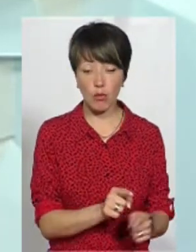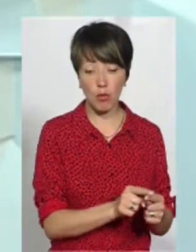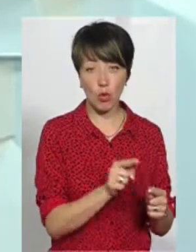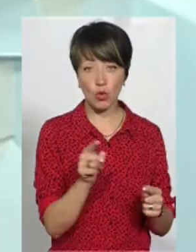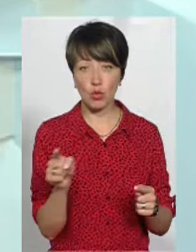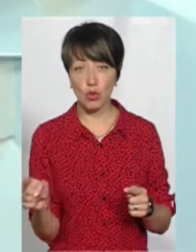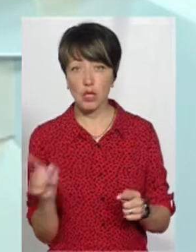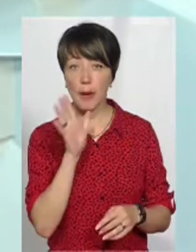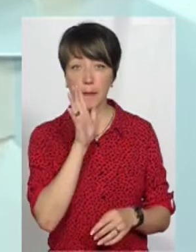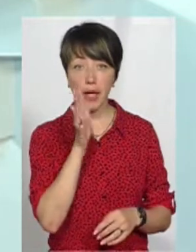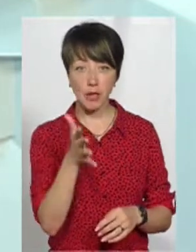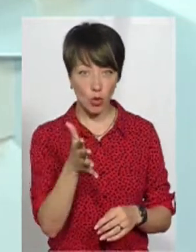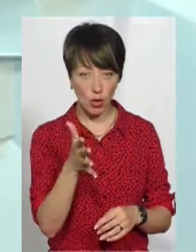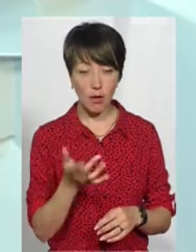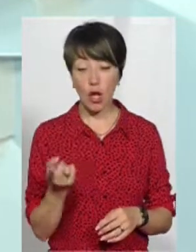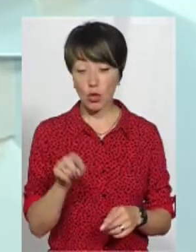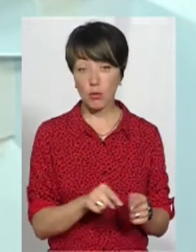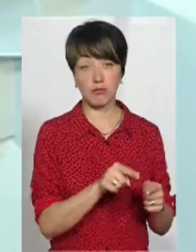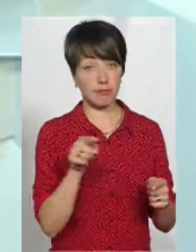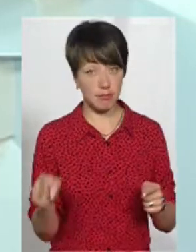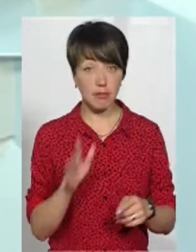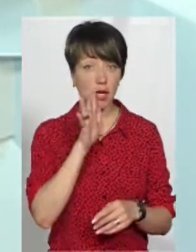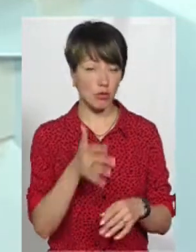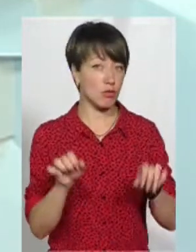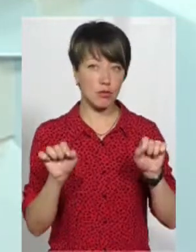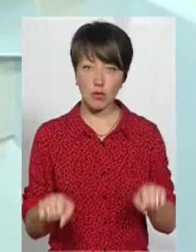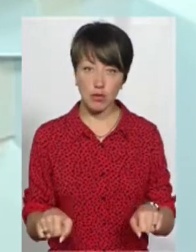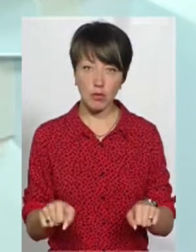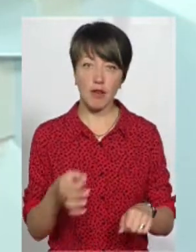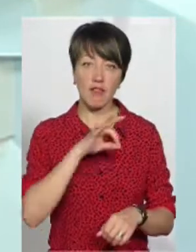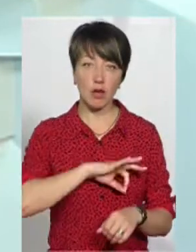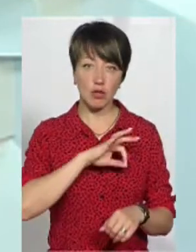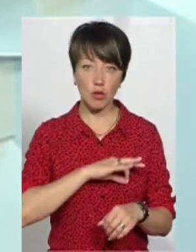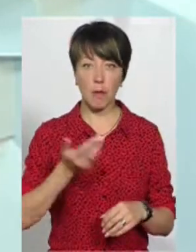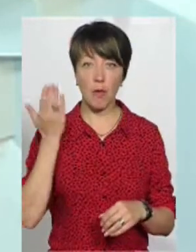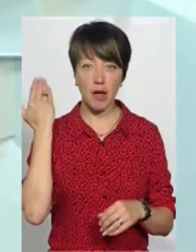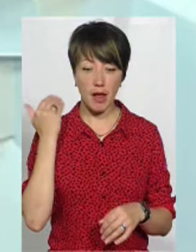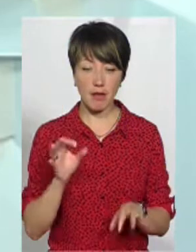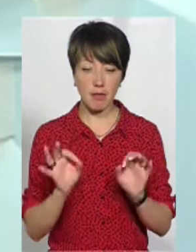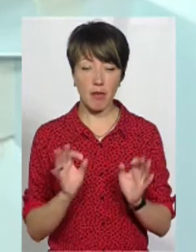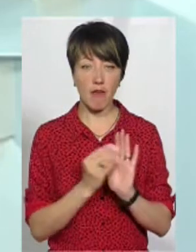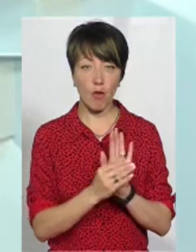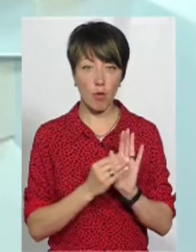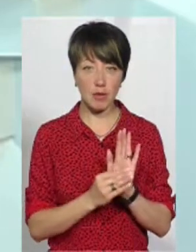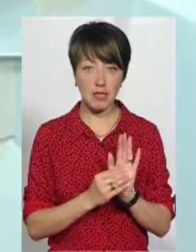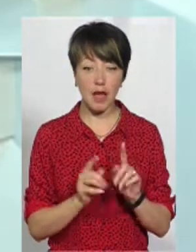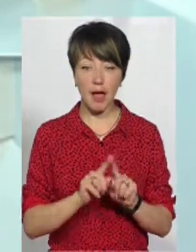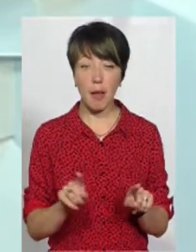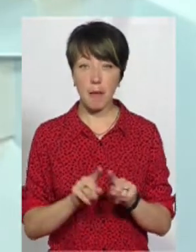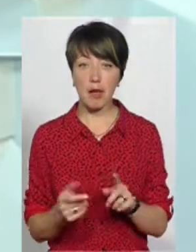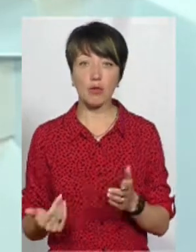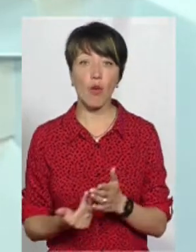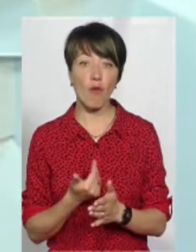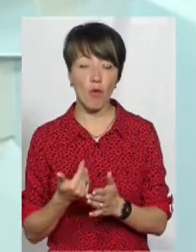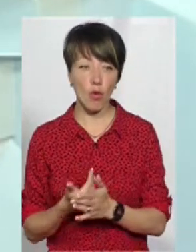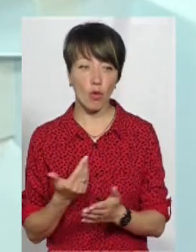впродовж 5 років. Тобто впродовж 5 років ми можемо використовувати попередній правопис і ті елементи